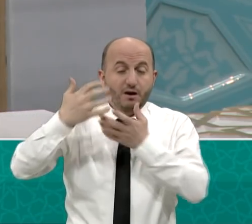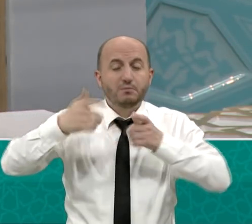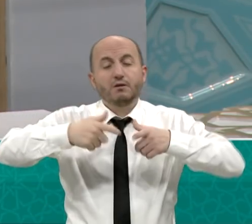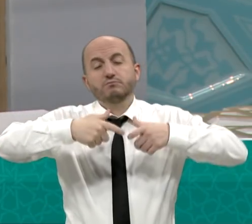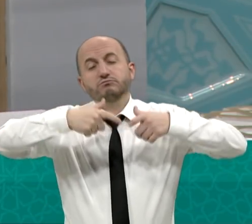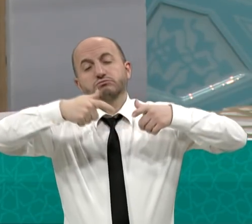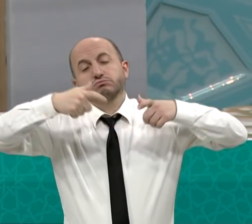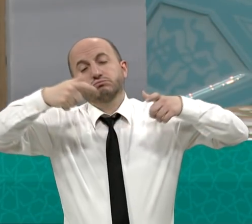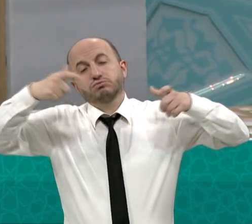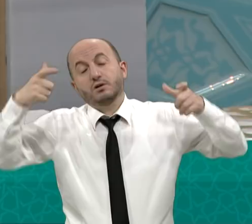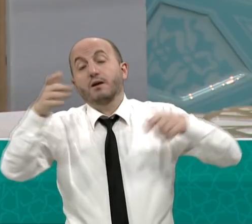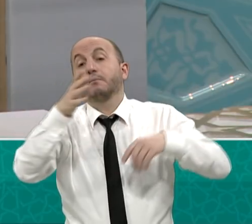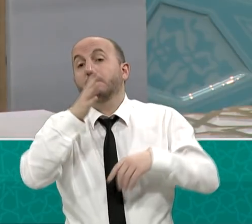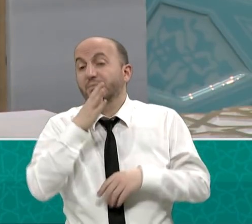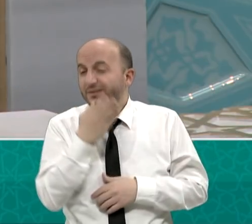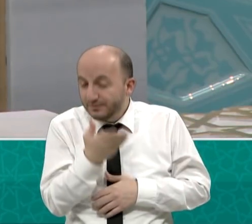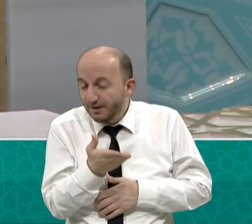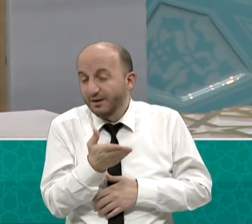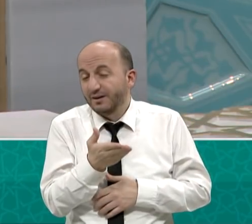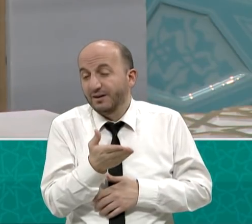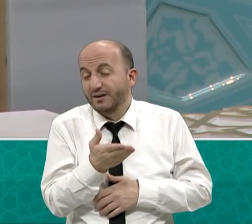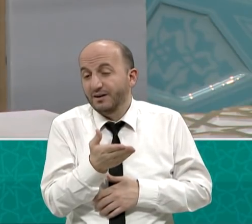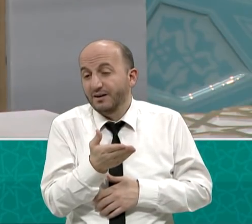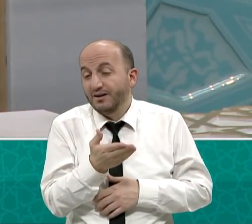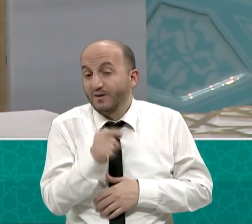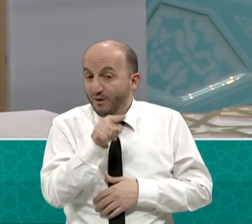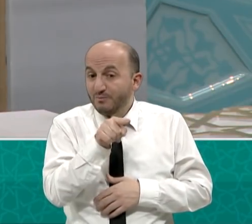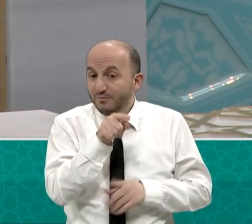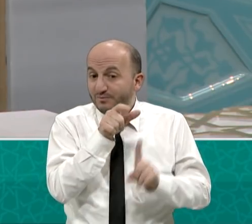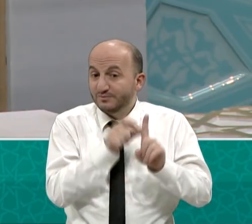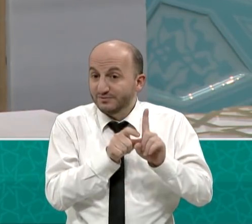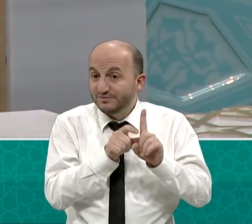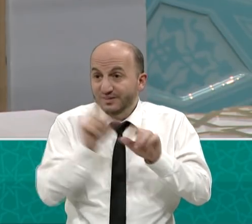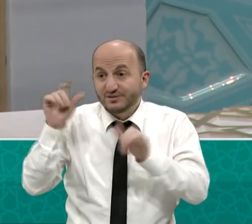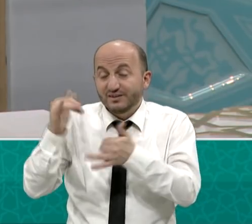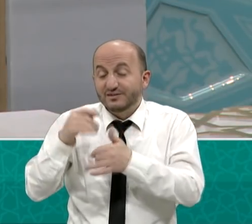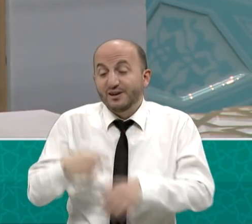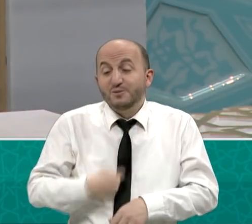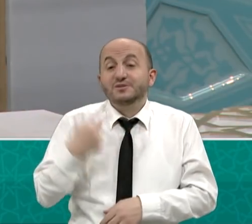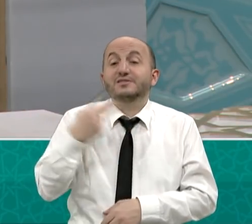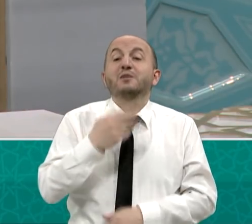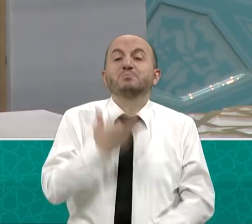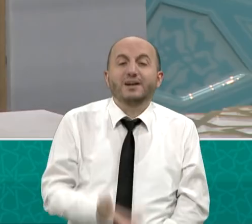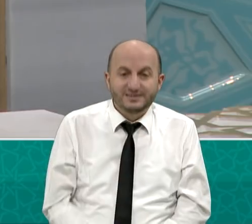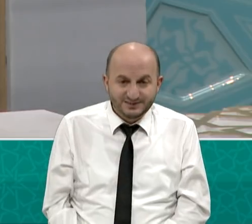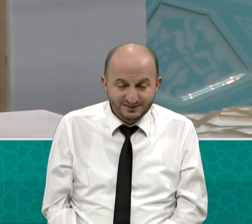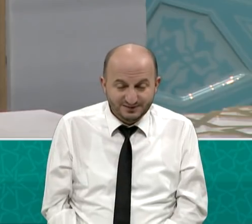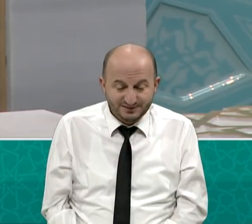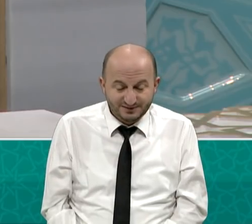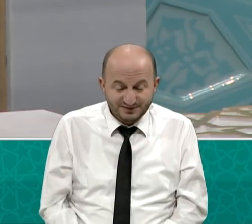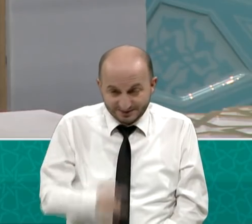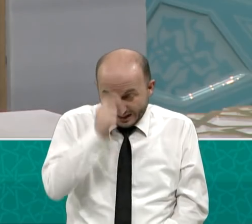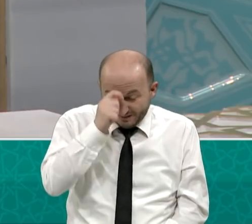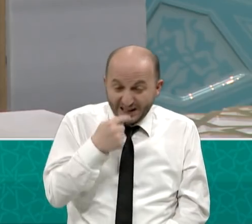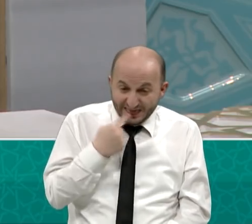bir bilse لَمْ يَيْئَسْ مِنَ الْجَنَّةِ, o bile cennetten ümidini kesmez. Yani kafir der